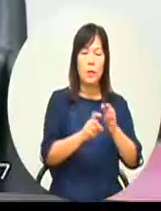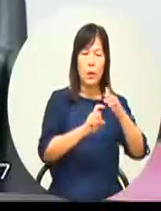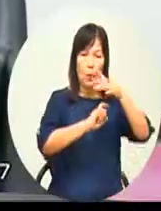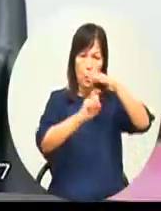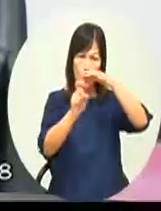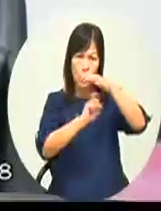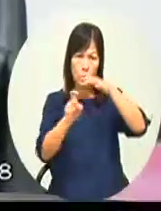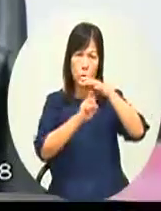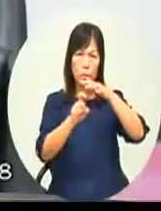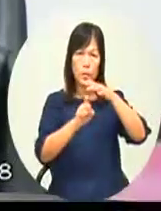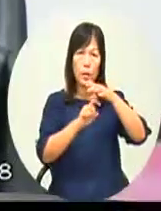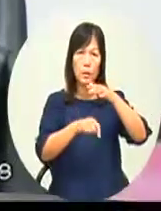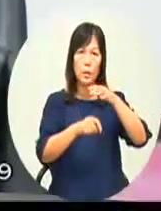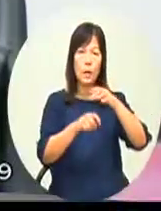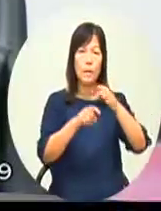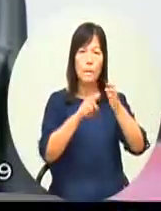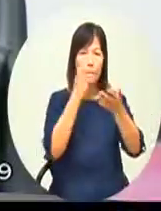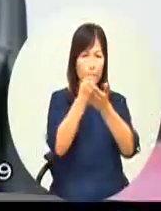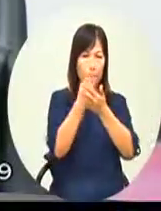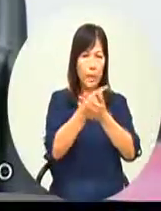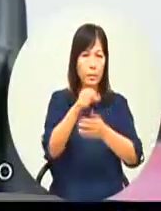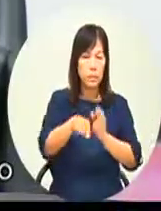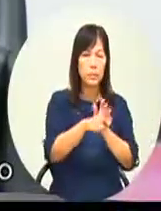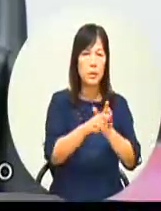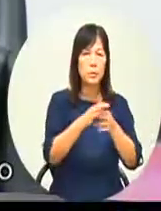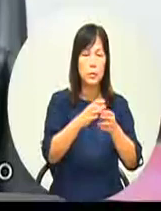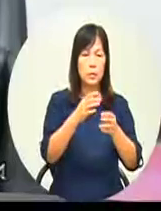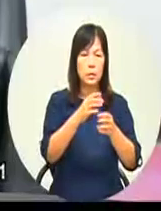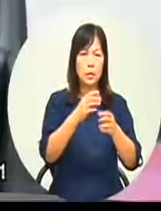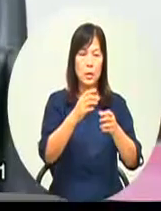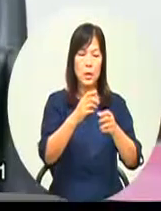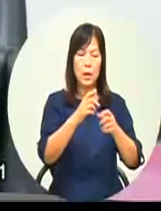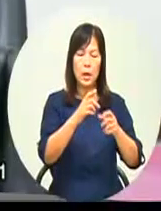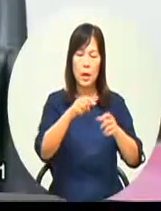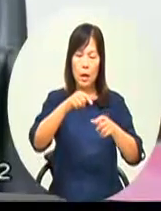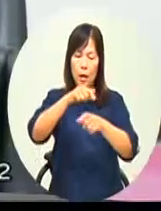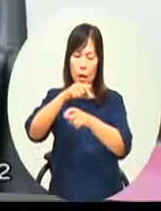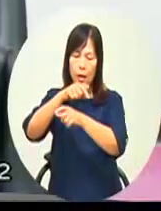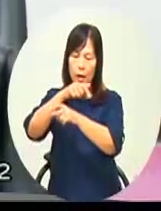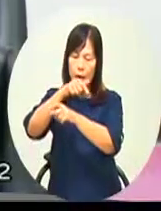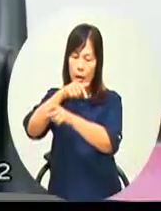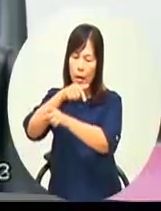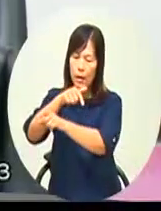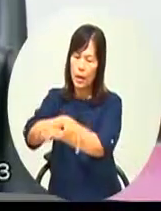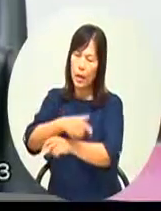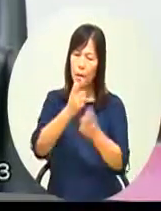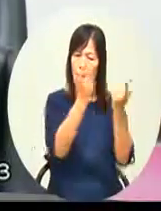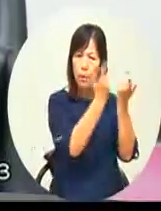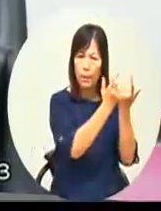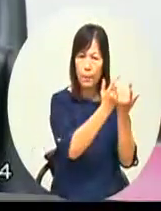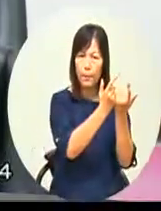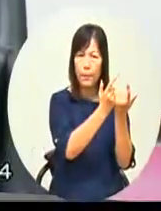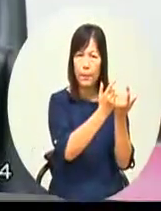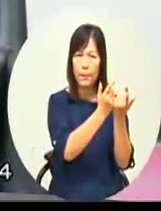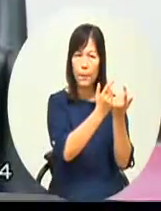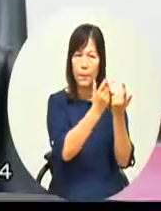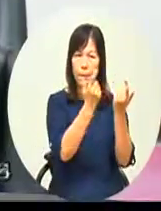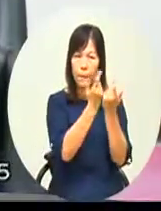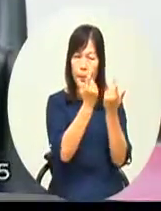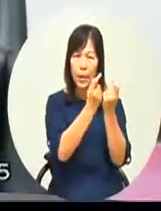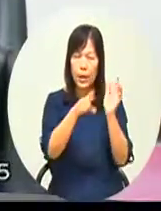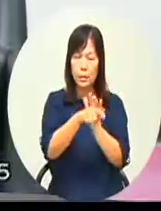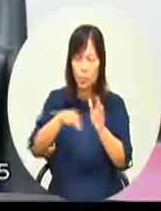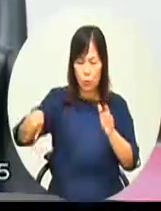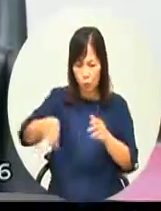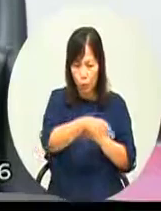每到现在都是南往北，就在顶进交流道的时候要下交流道，我们一直在规划